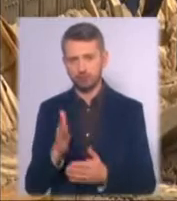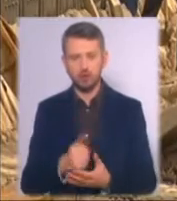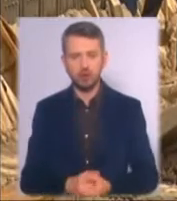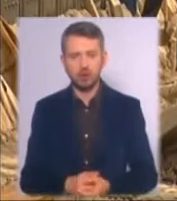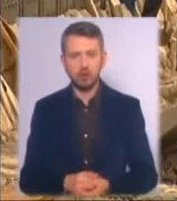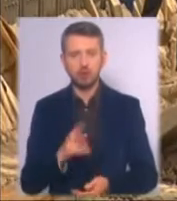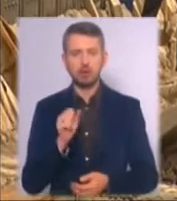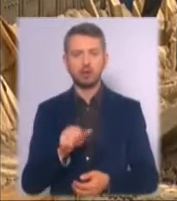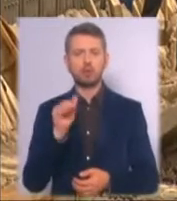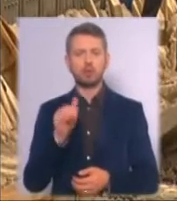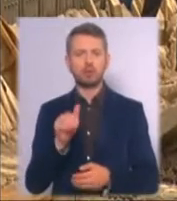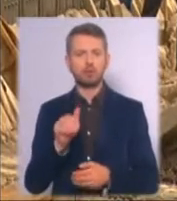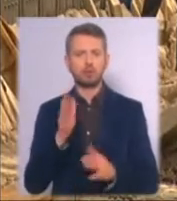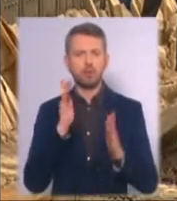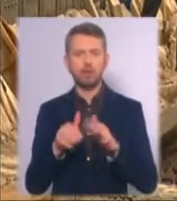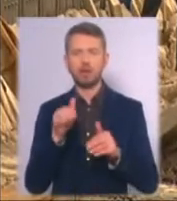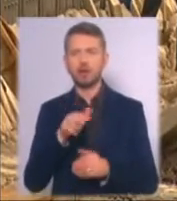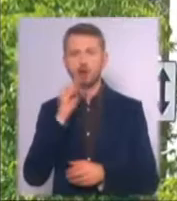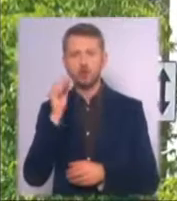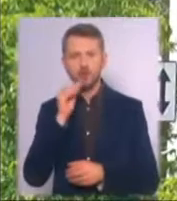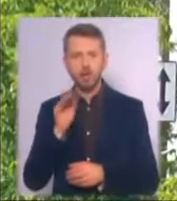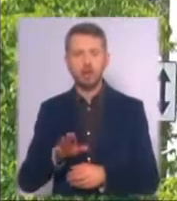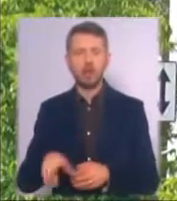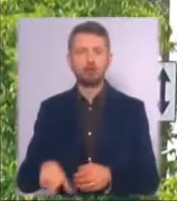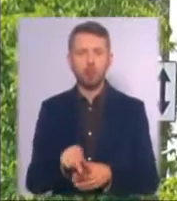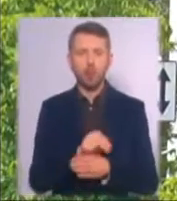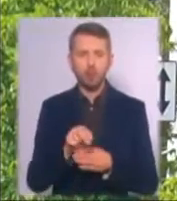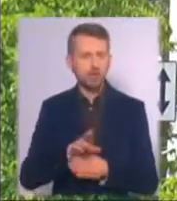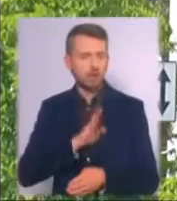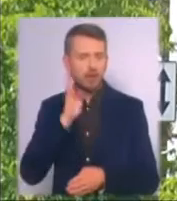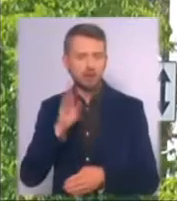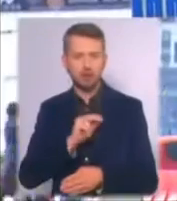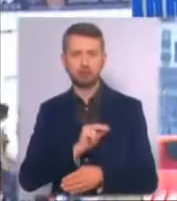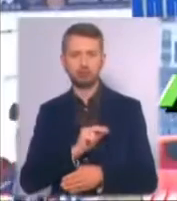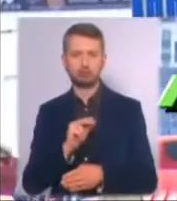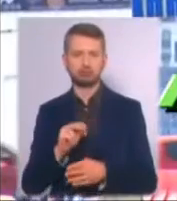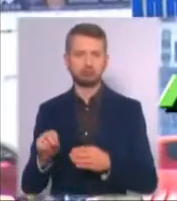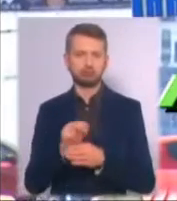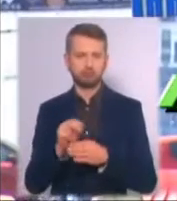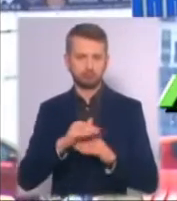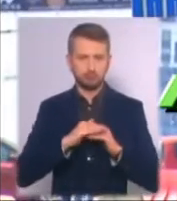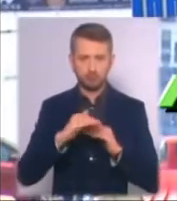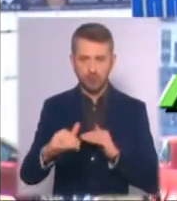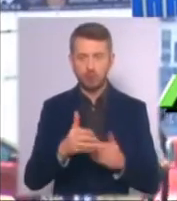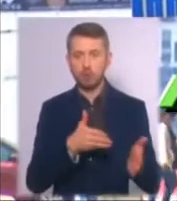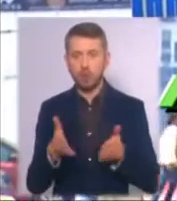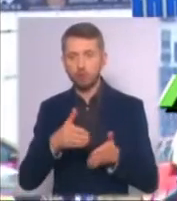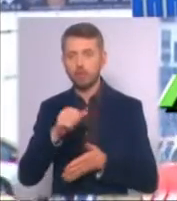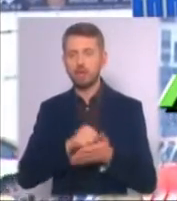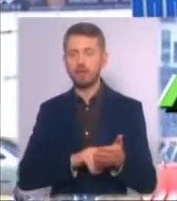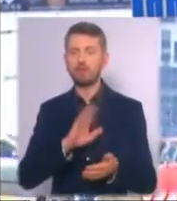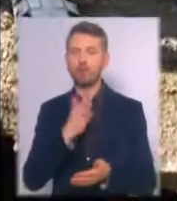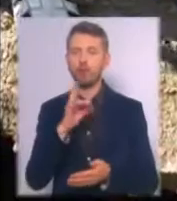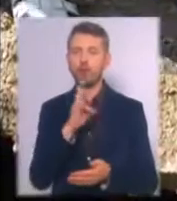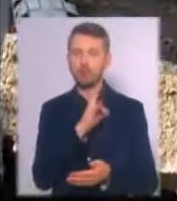На бульварі Тараса Шевченка дорожники з рання працюють над новим вуличним пирогом. Вони вже приготували його від Володимирського собору